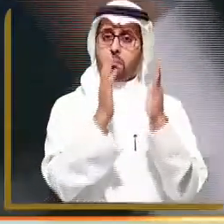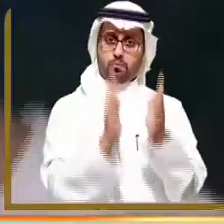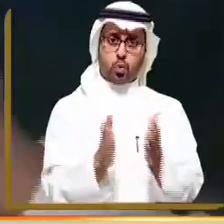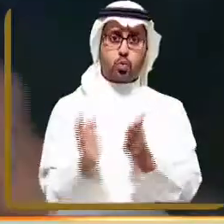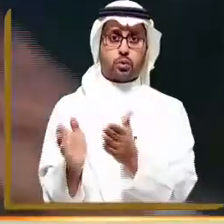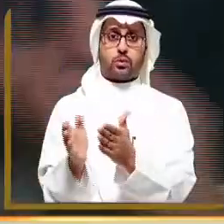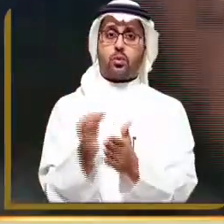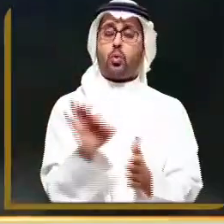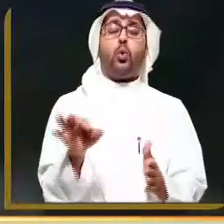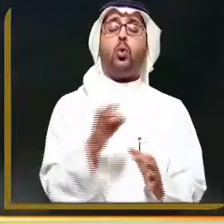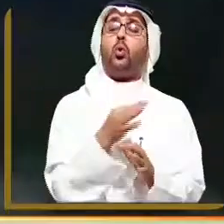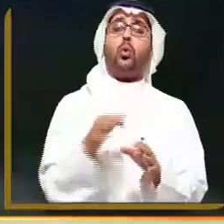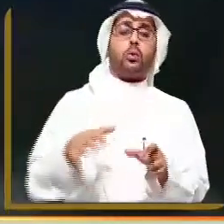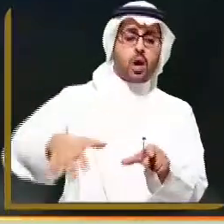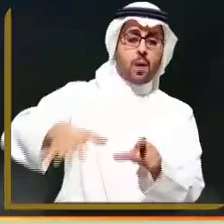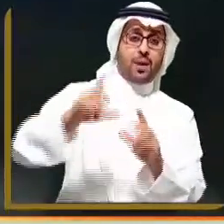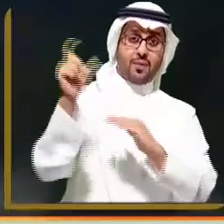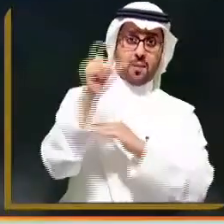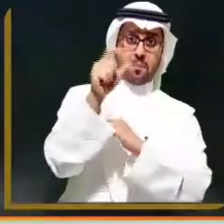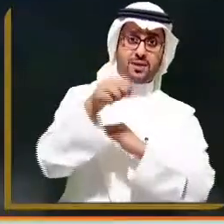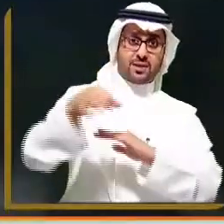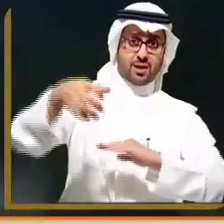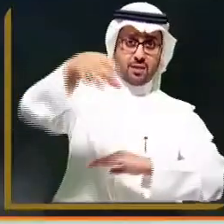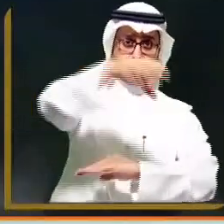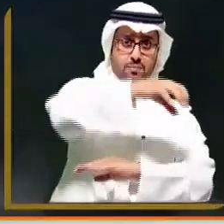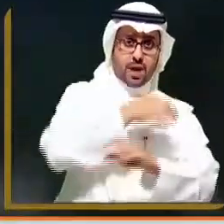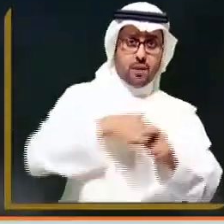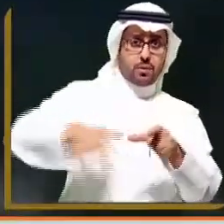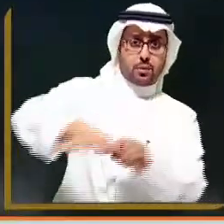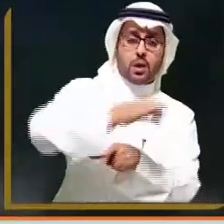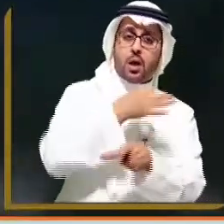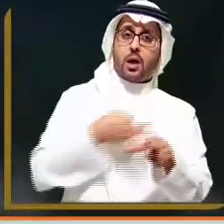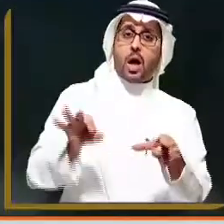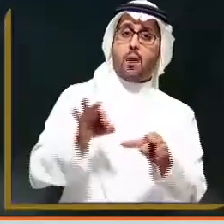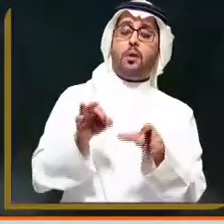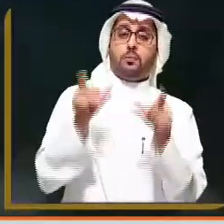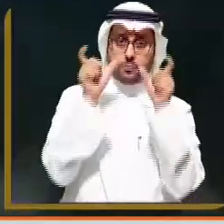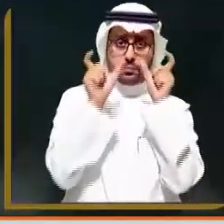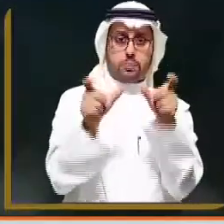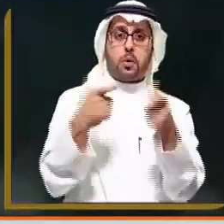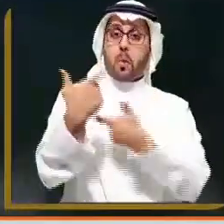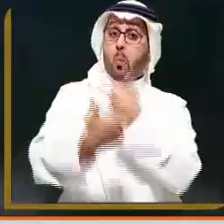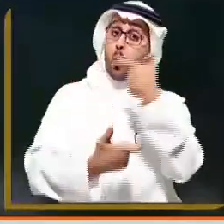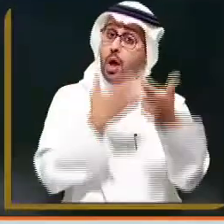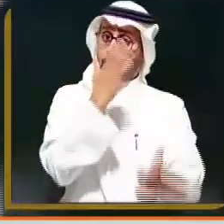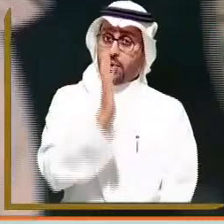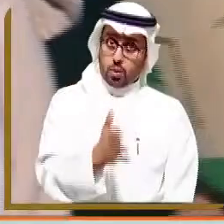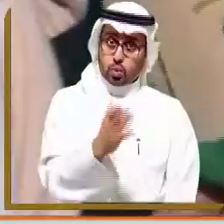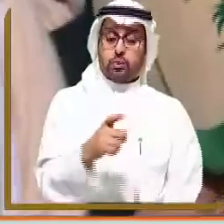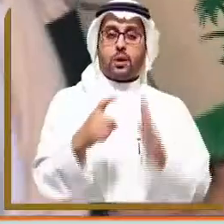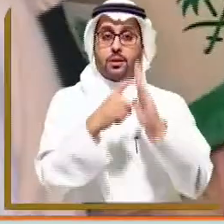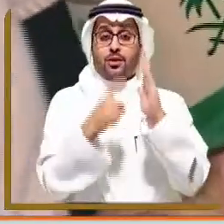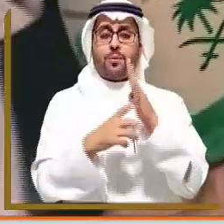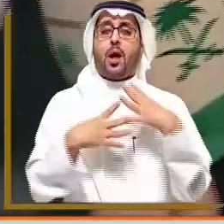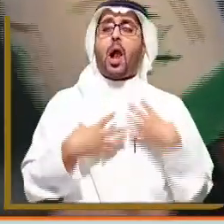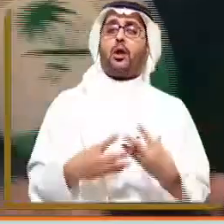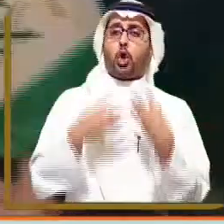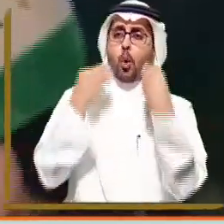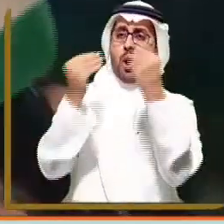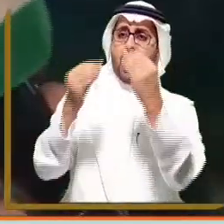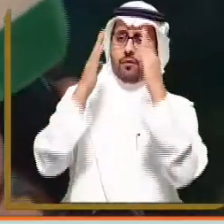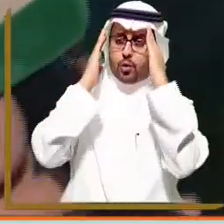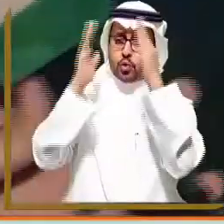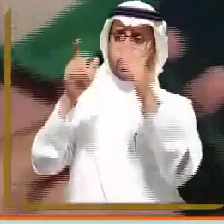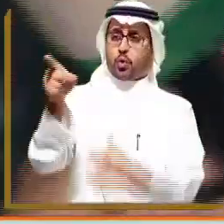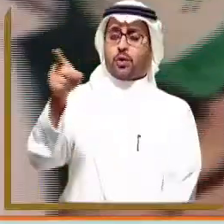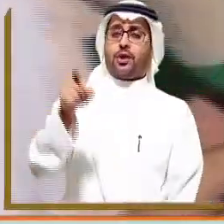الشرقية والساحات الغربية وكذلك في داخل تنظيمهم في داخل رواق المسجد. يعطيكم العافية فضيلة